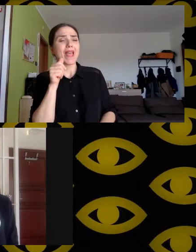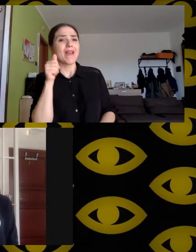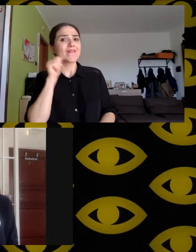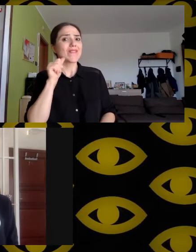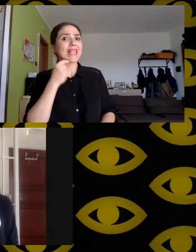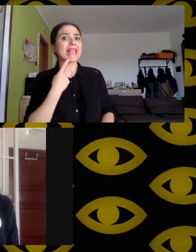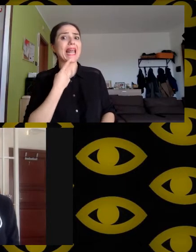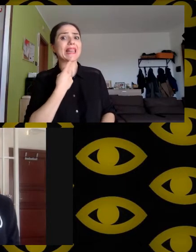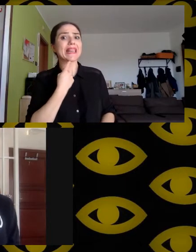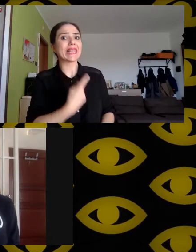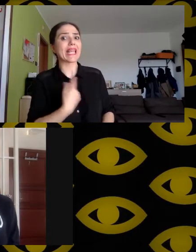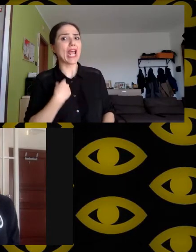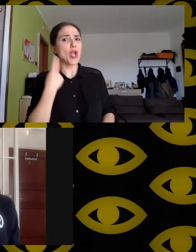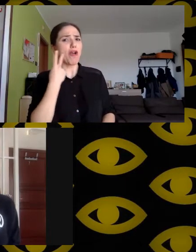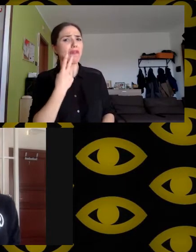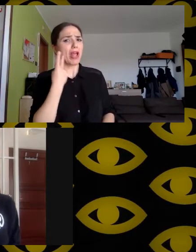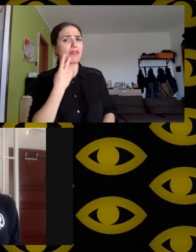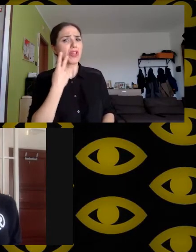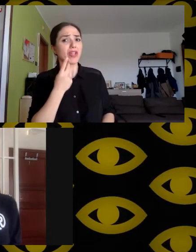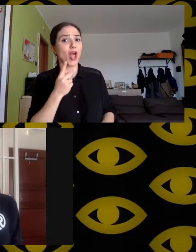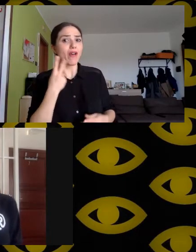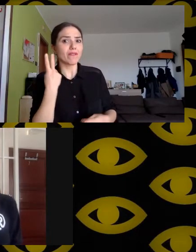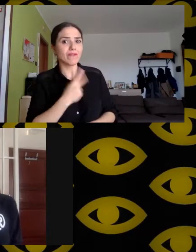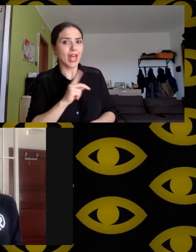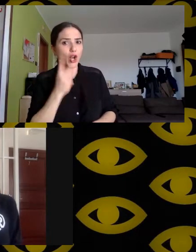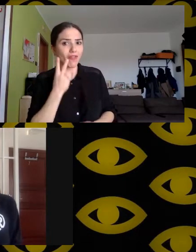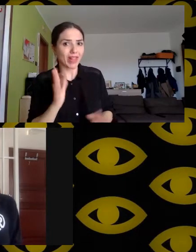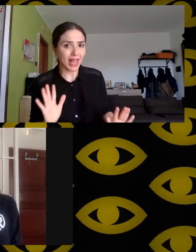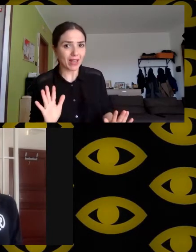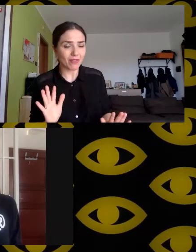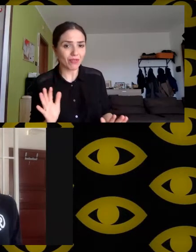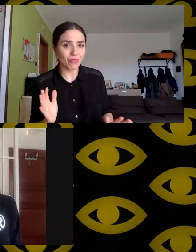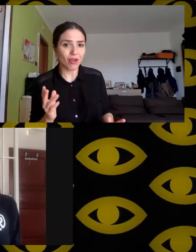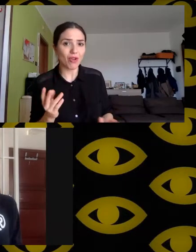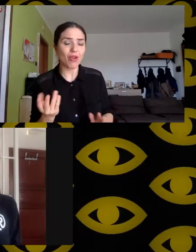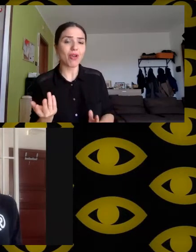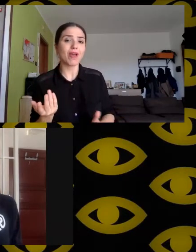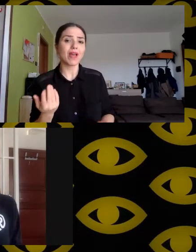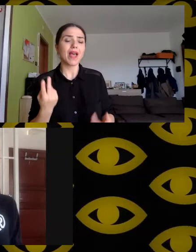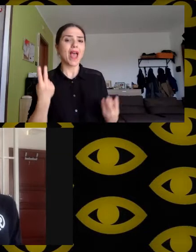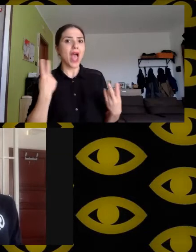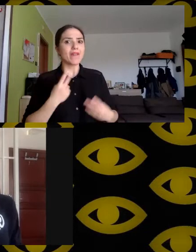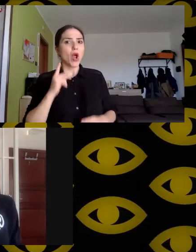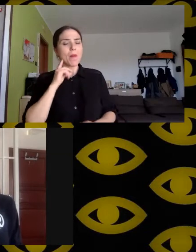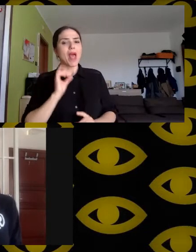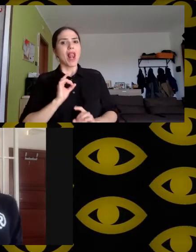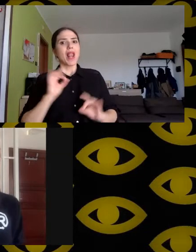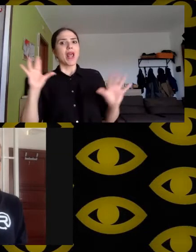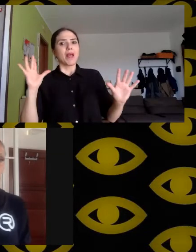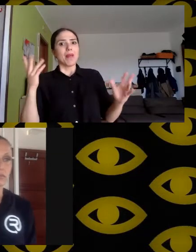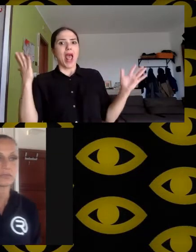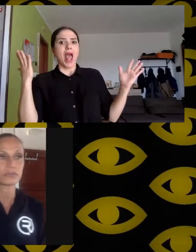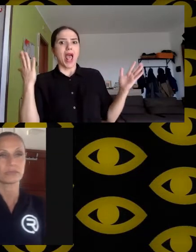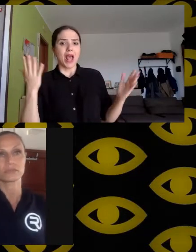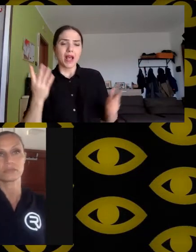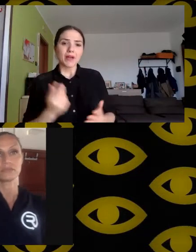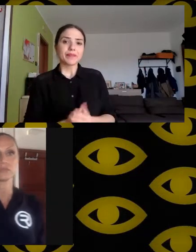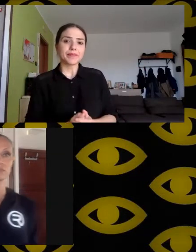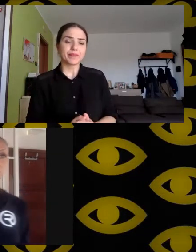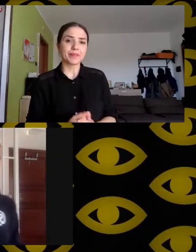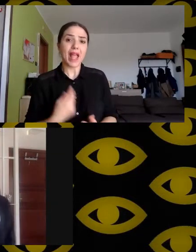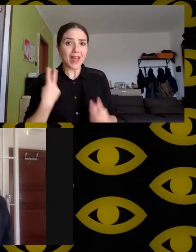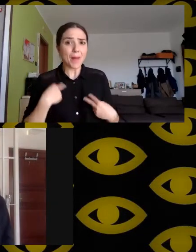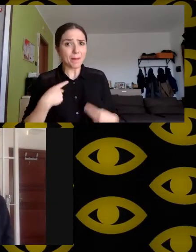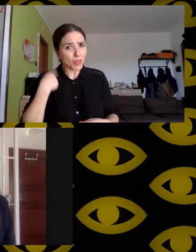realtà è migliorata. Mi sono resa... vogliamo dirlo una volta per tutte che